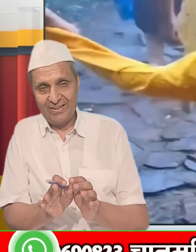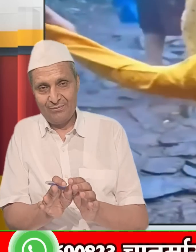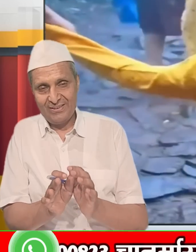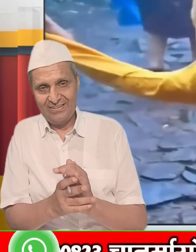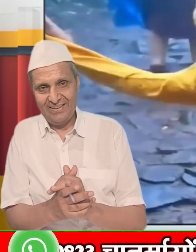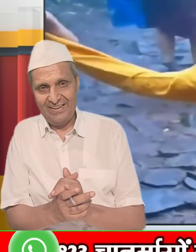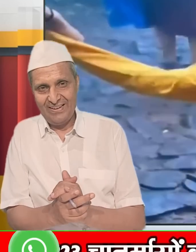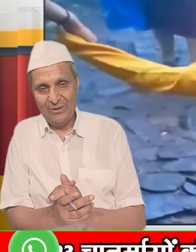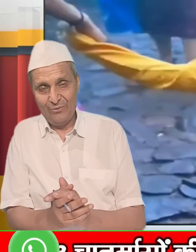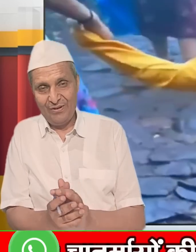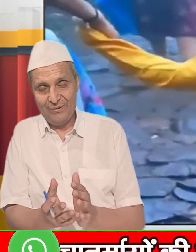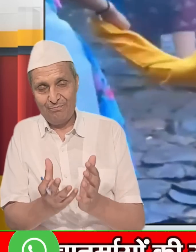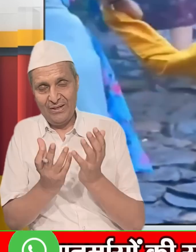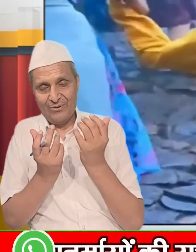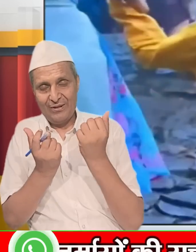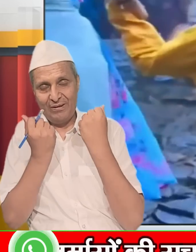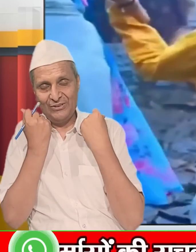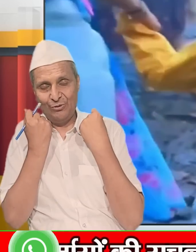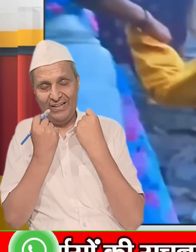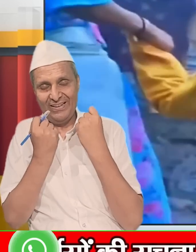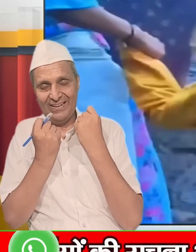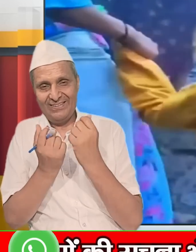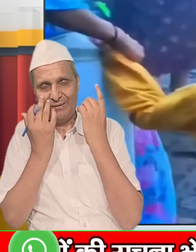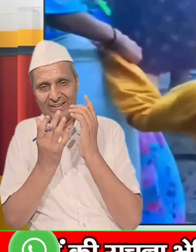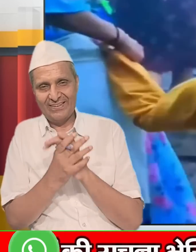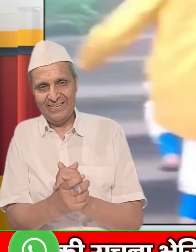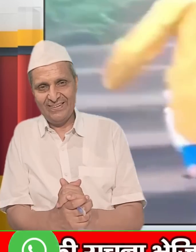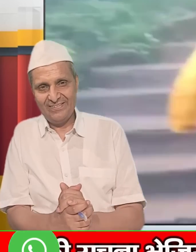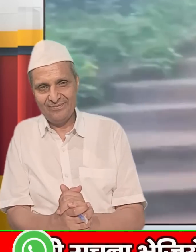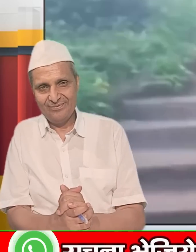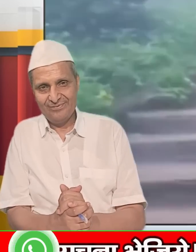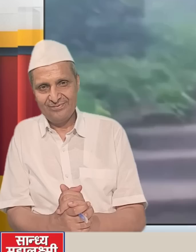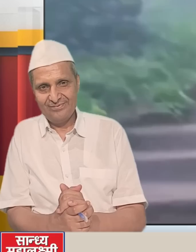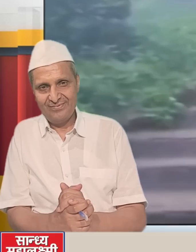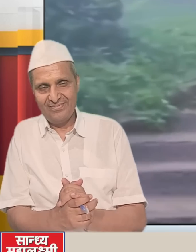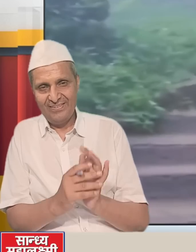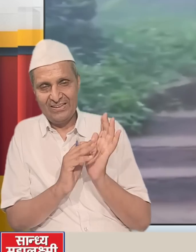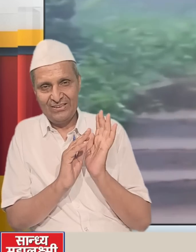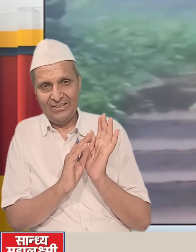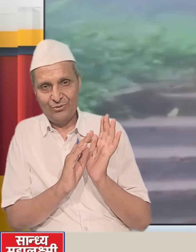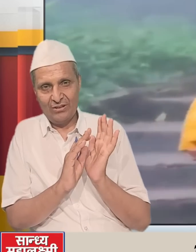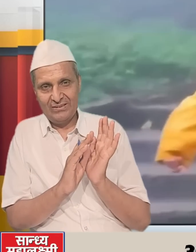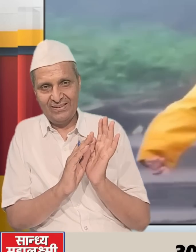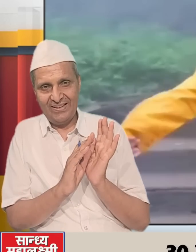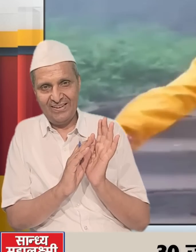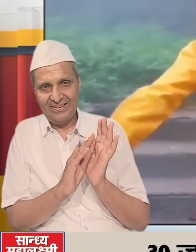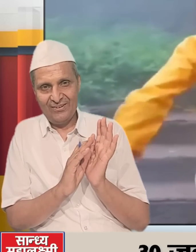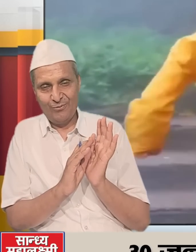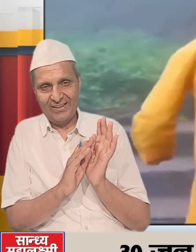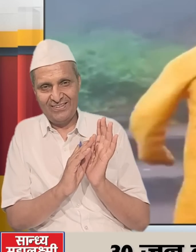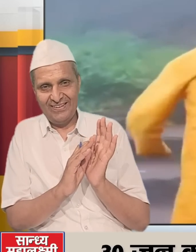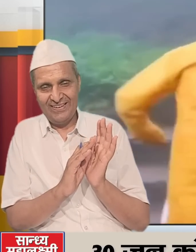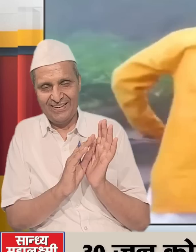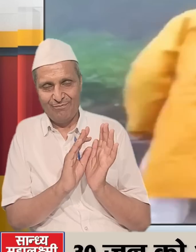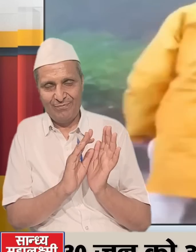छोटे कदम चलते हैं और फिर बड़े होके बाजुओं में दम रखते हैं। ये एक छोटा सा बच्चा देख रहे हैं,